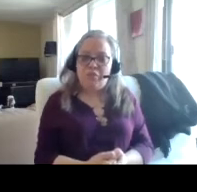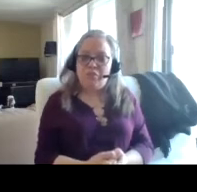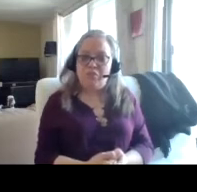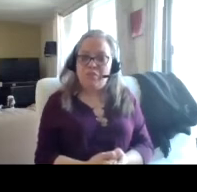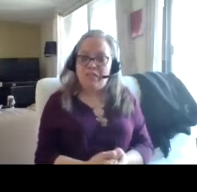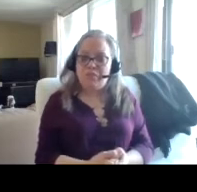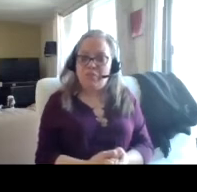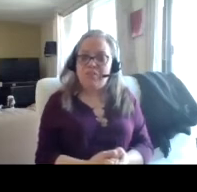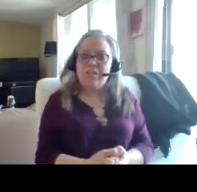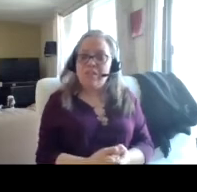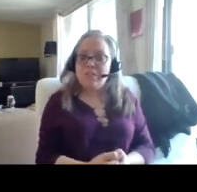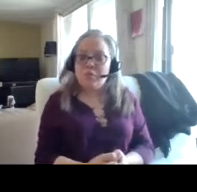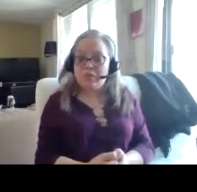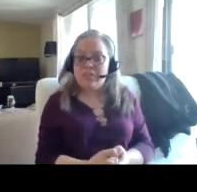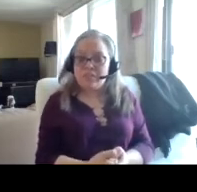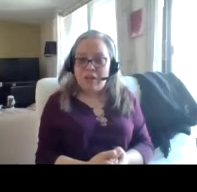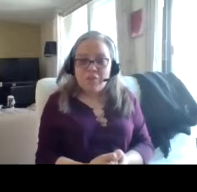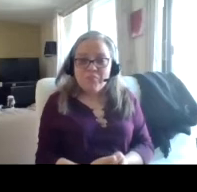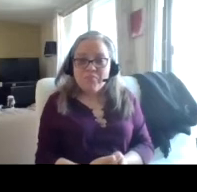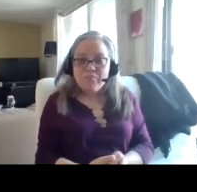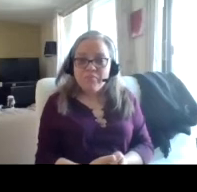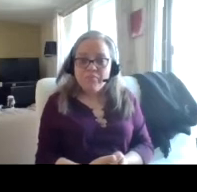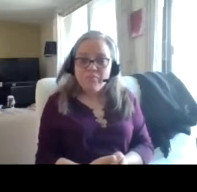direct dans la communauté.